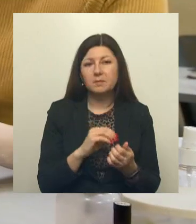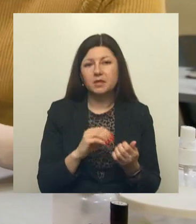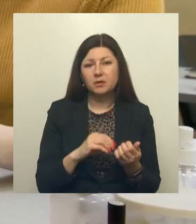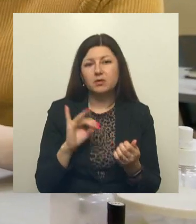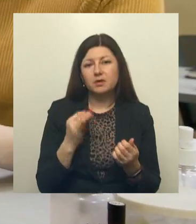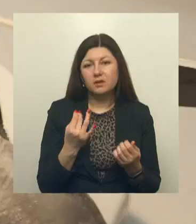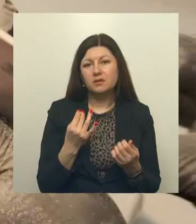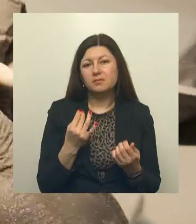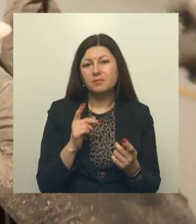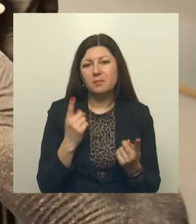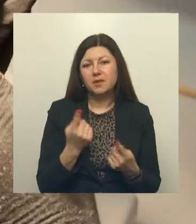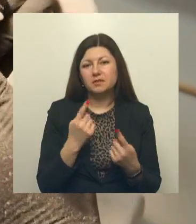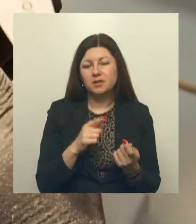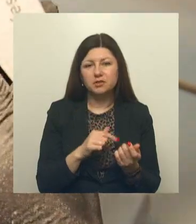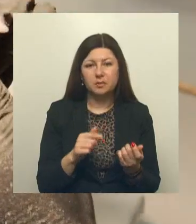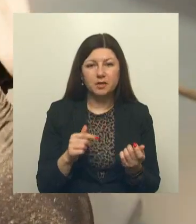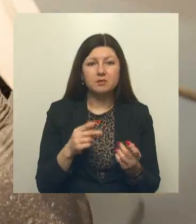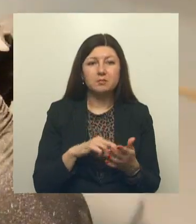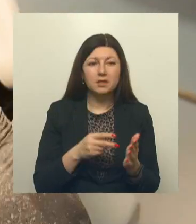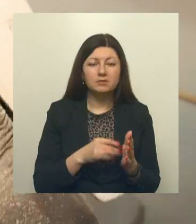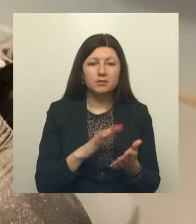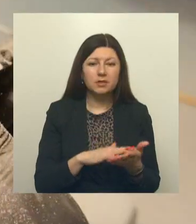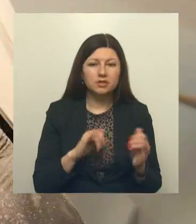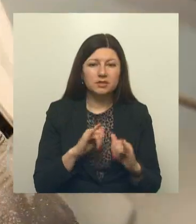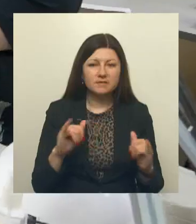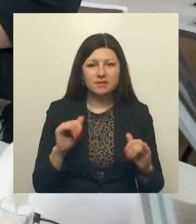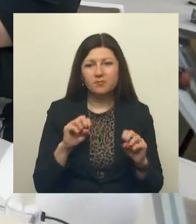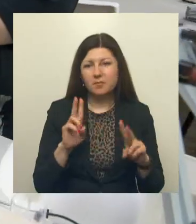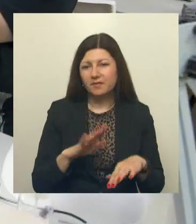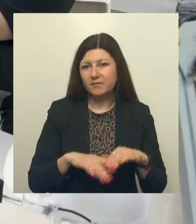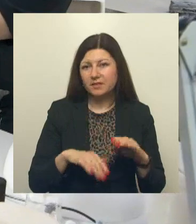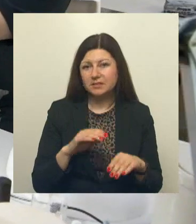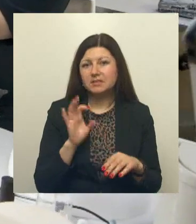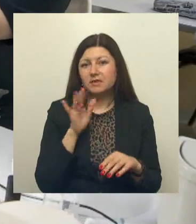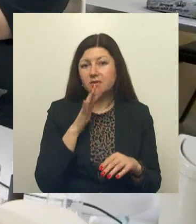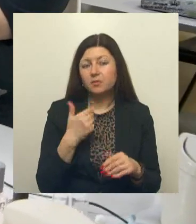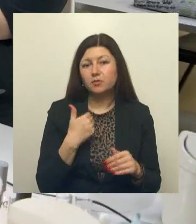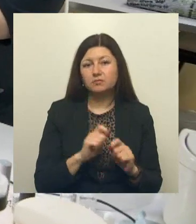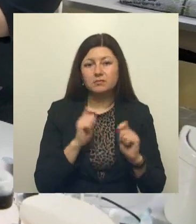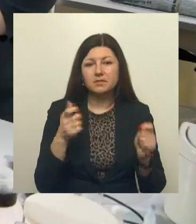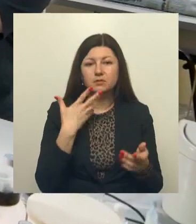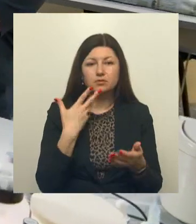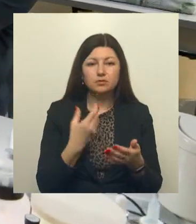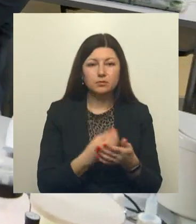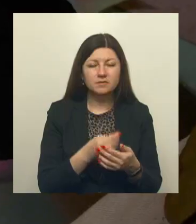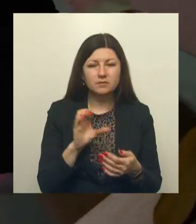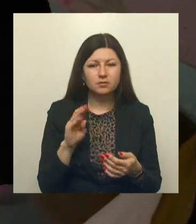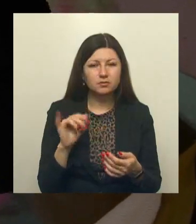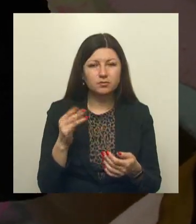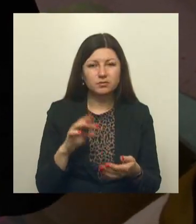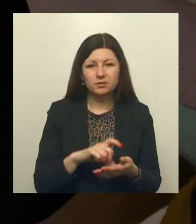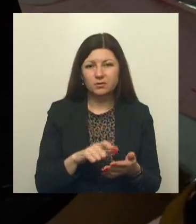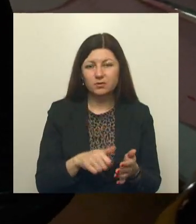прозрачное покрытие. Павел планирует и дальше развиваться в профессии, со временем открыть собственную студию. И, пожалуй, когда